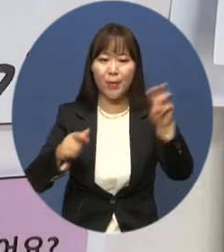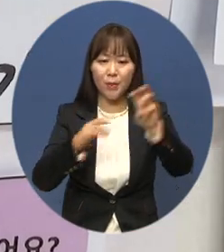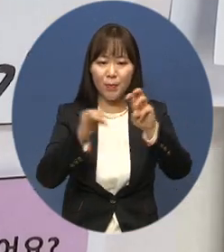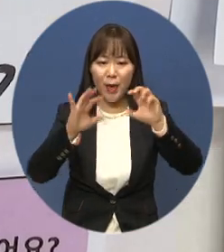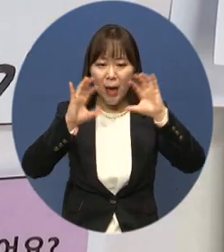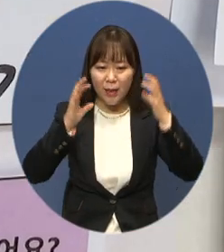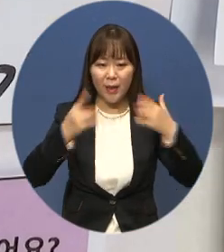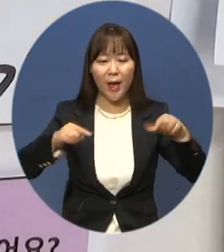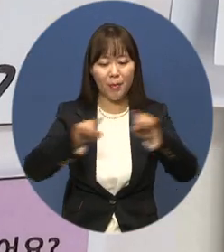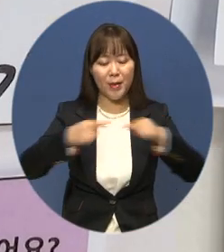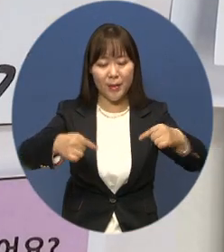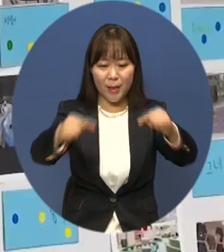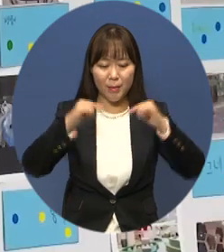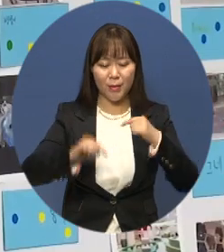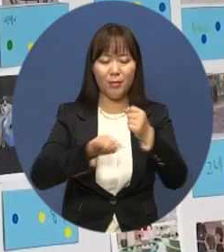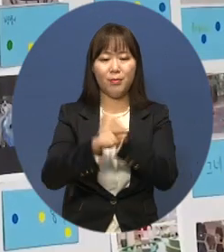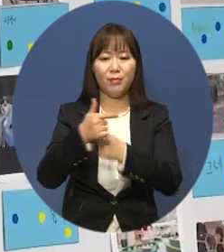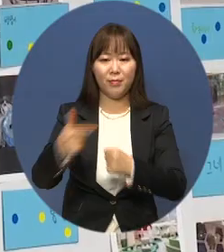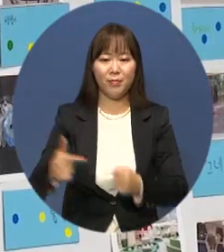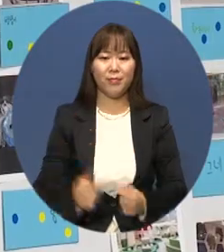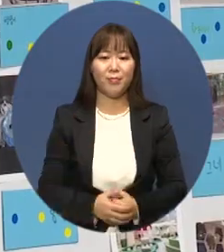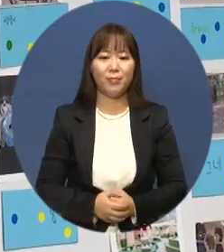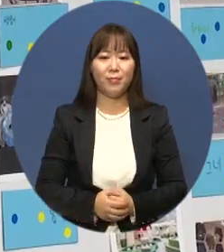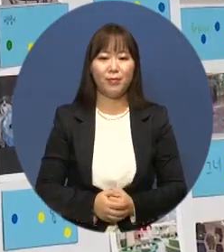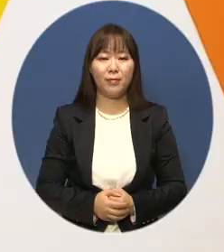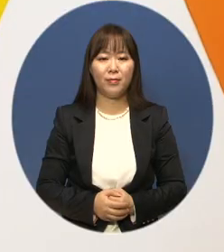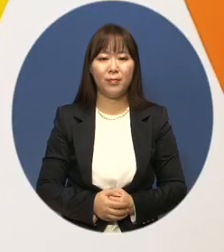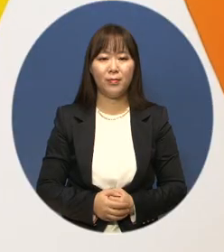아동들이 함께하여 그 의미를 더하고 있습니다.